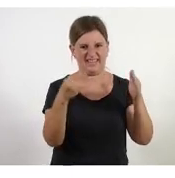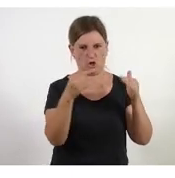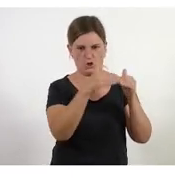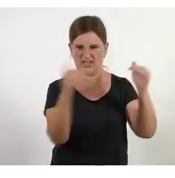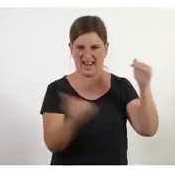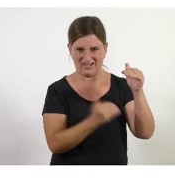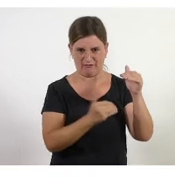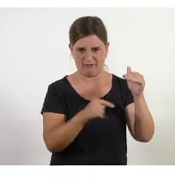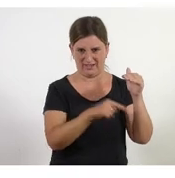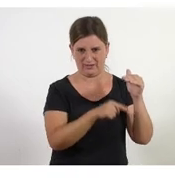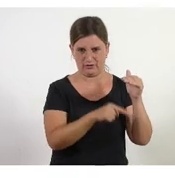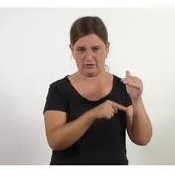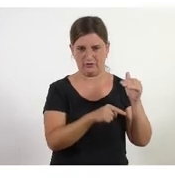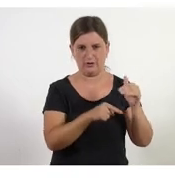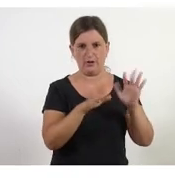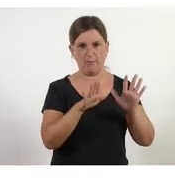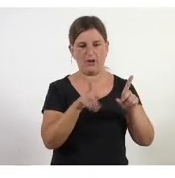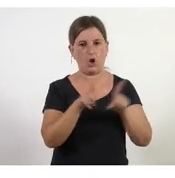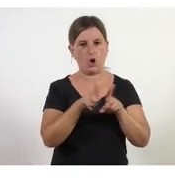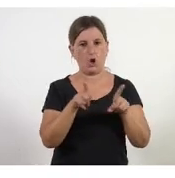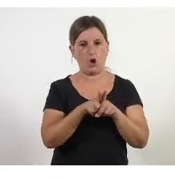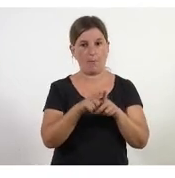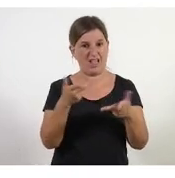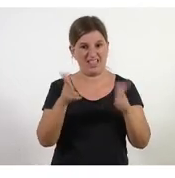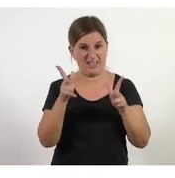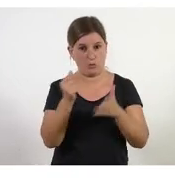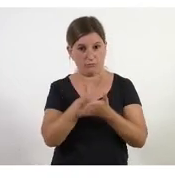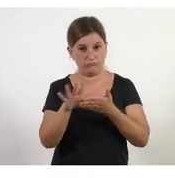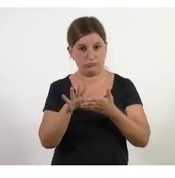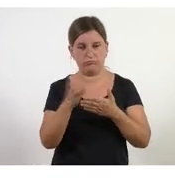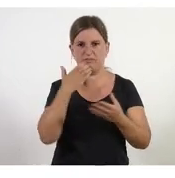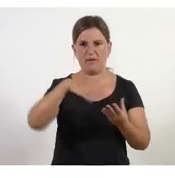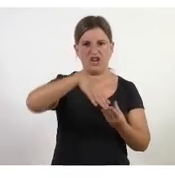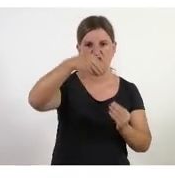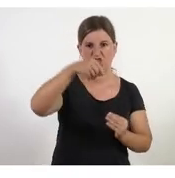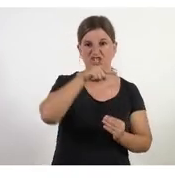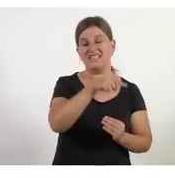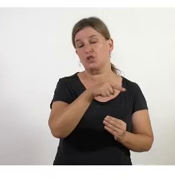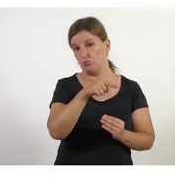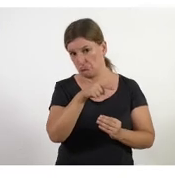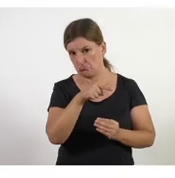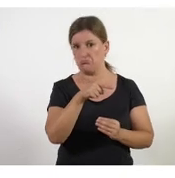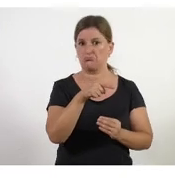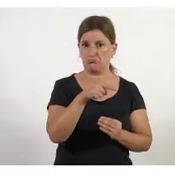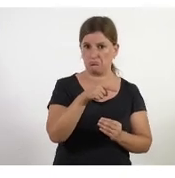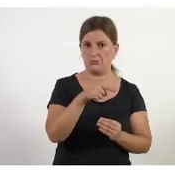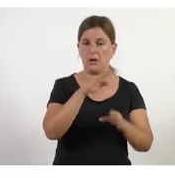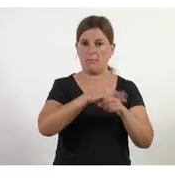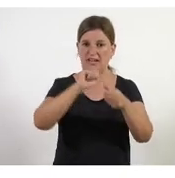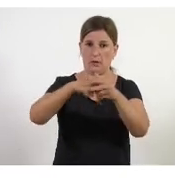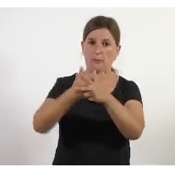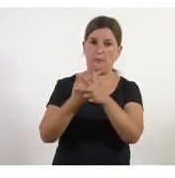Però com a solució de codi lliure, Jitsi és una aplicació que a nivell de